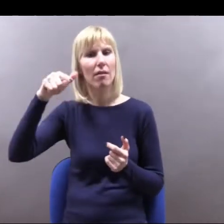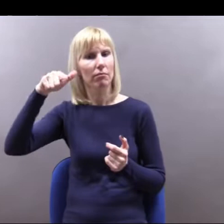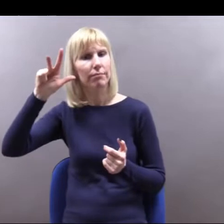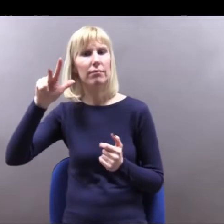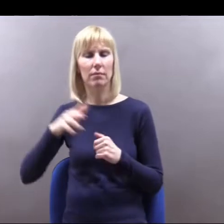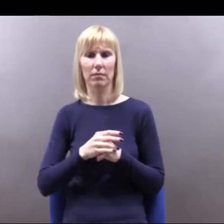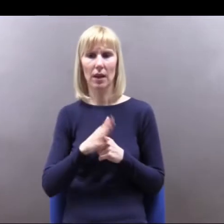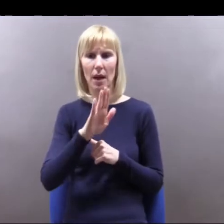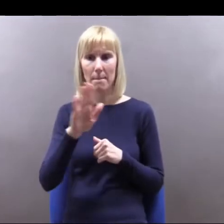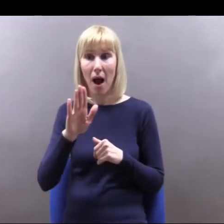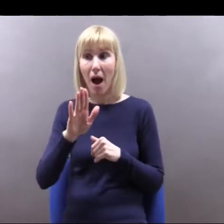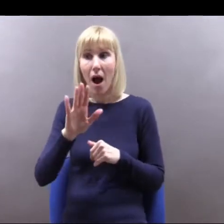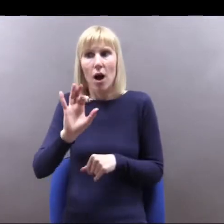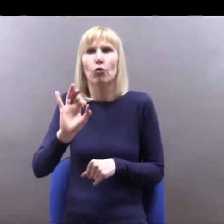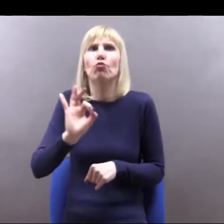na piętrze,